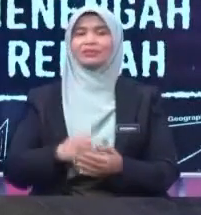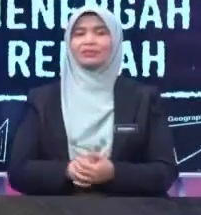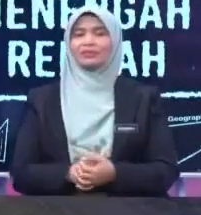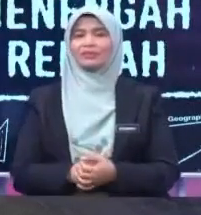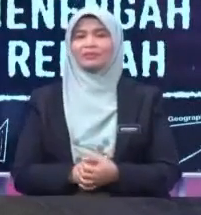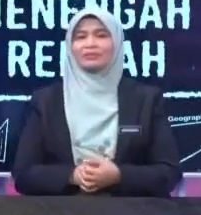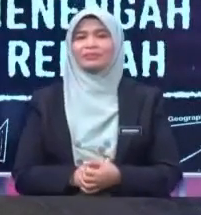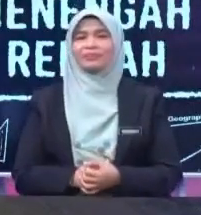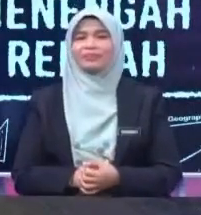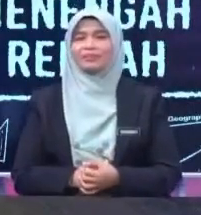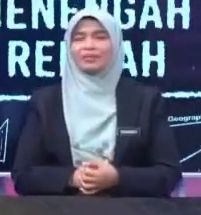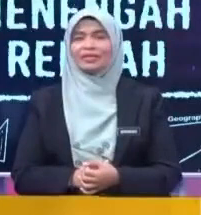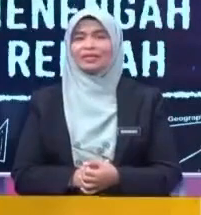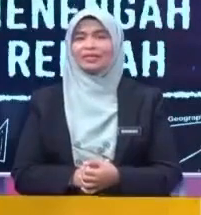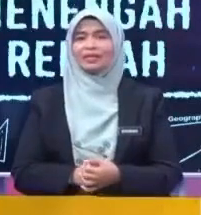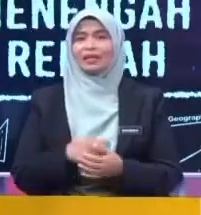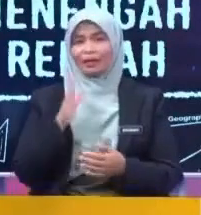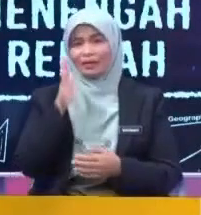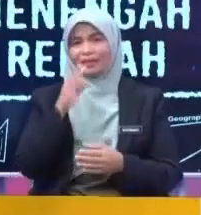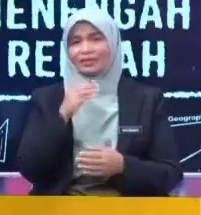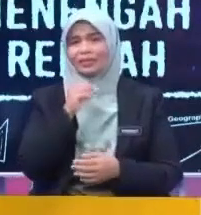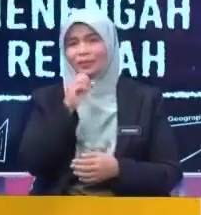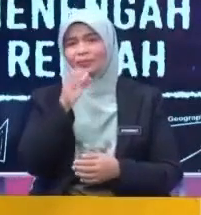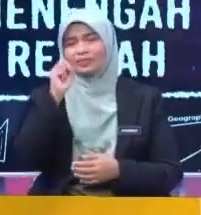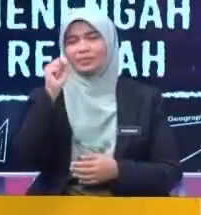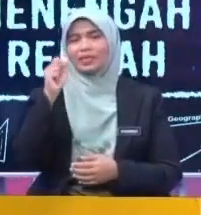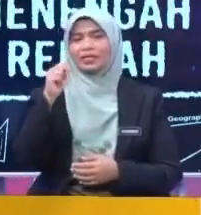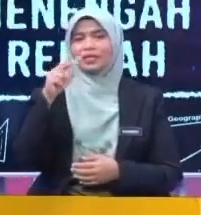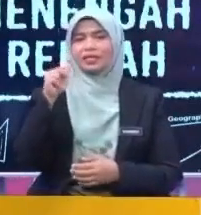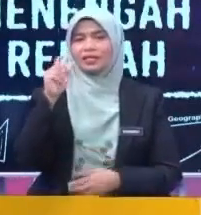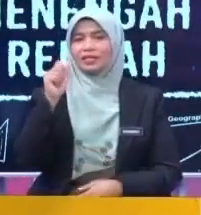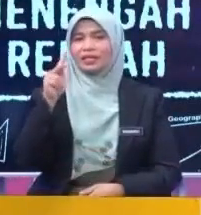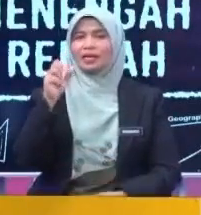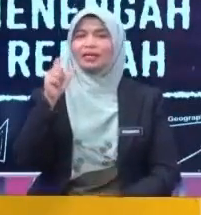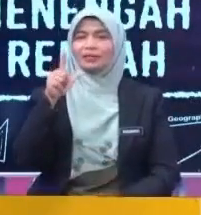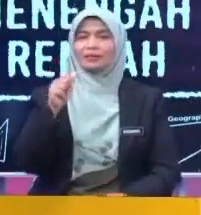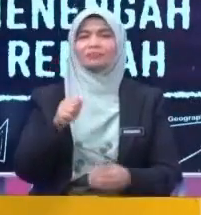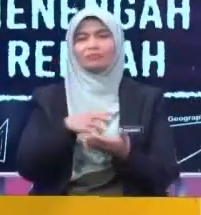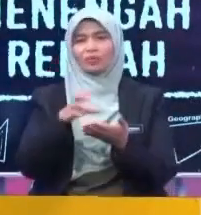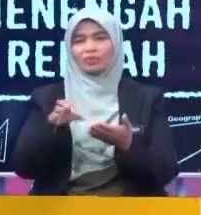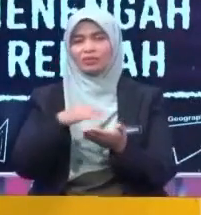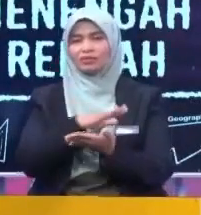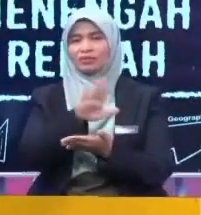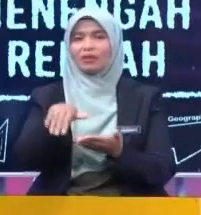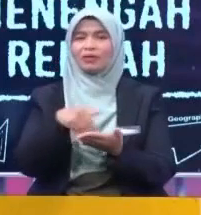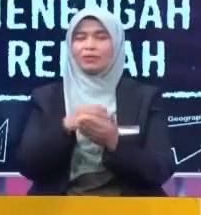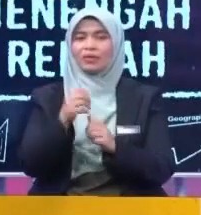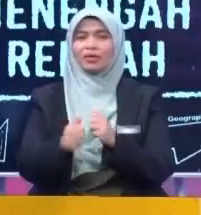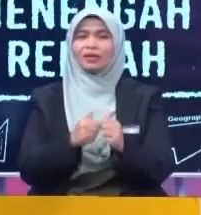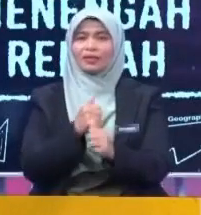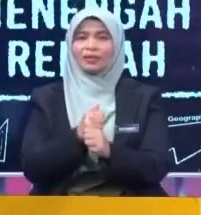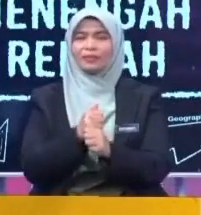terlupa. Malaikat Israfil meniup sangkakala yang pertama. Musnahlah seluruh alam. Dan yang kedua,